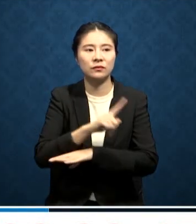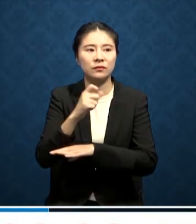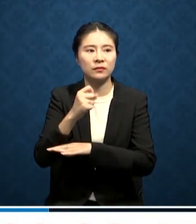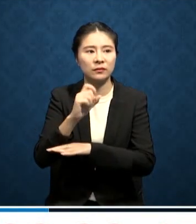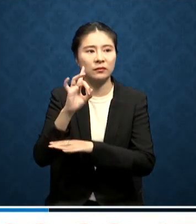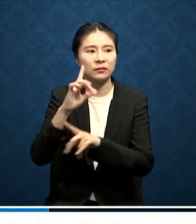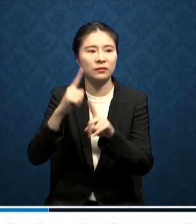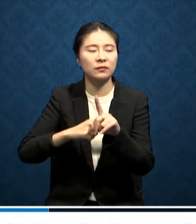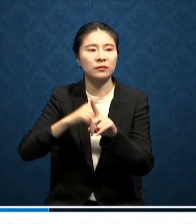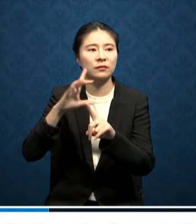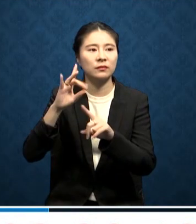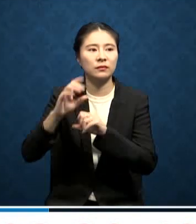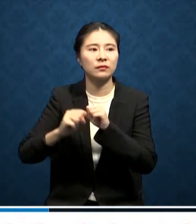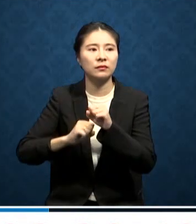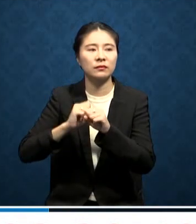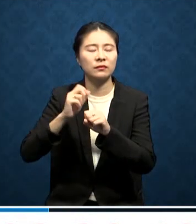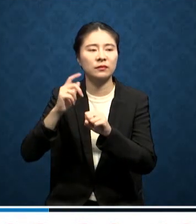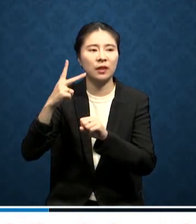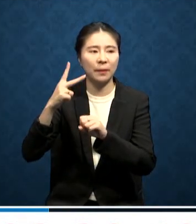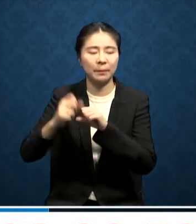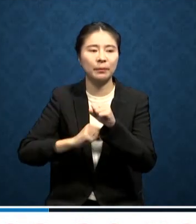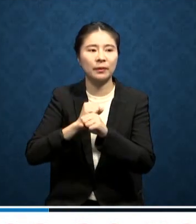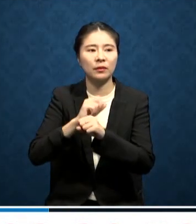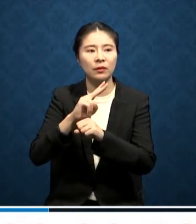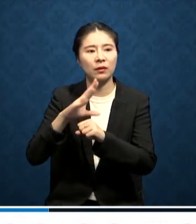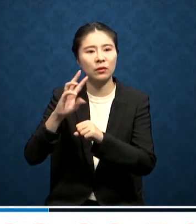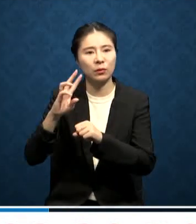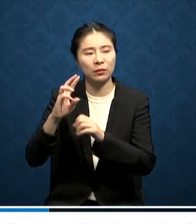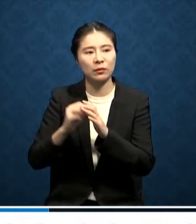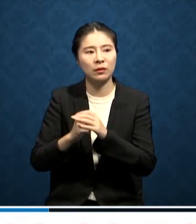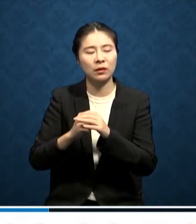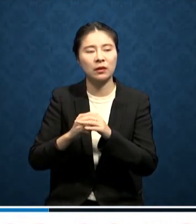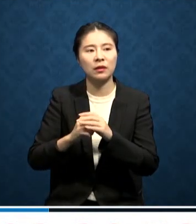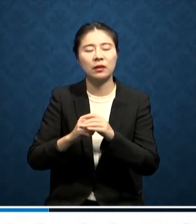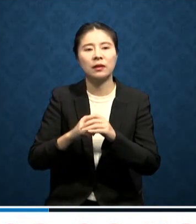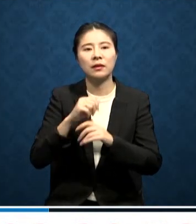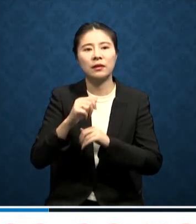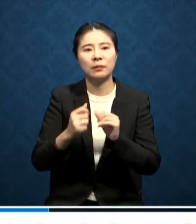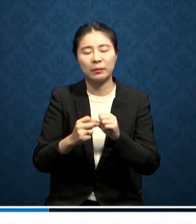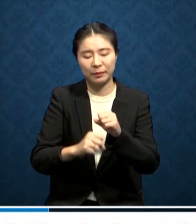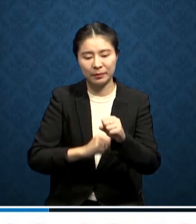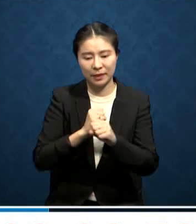ประชุมครบตาม